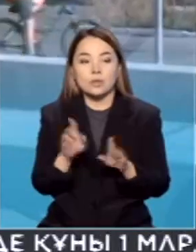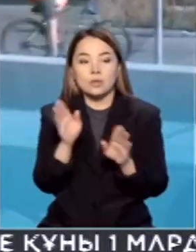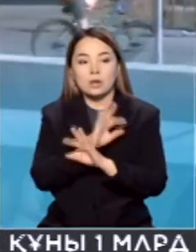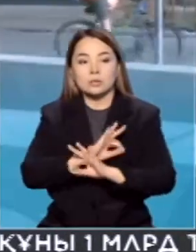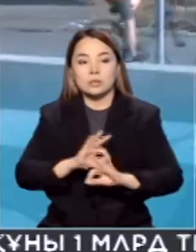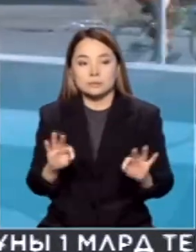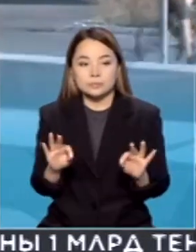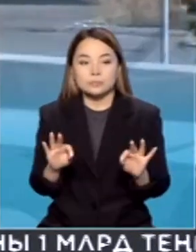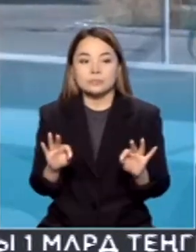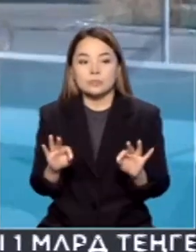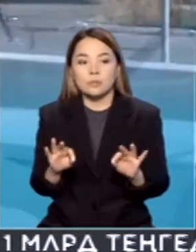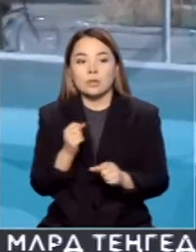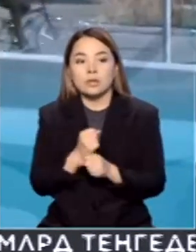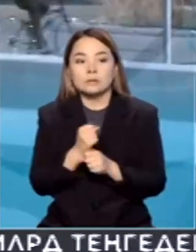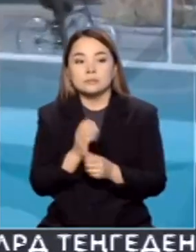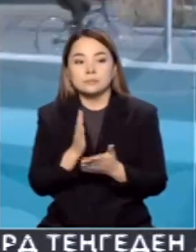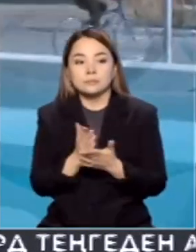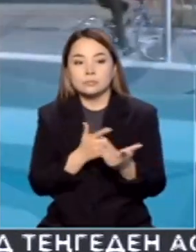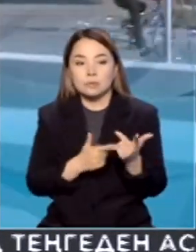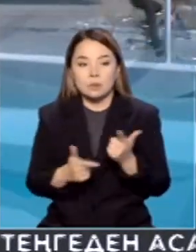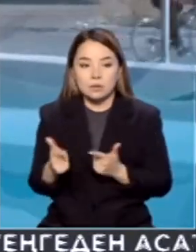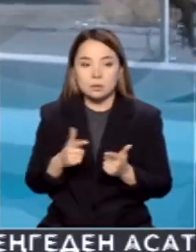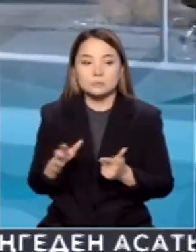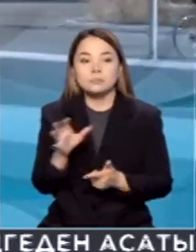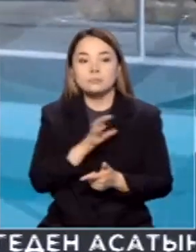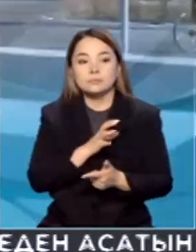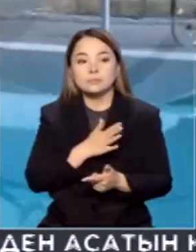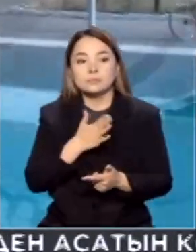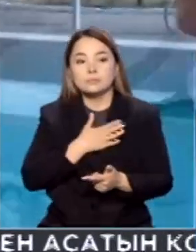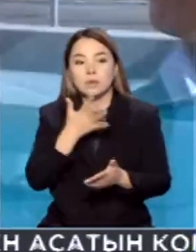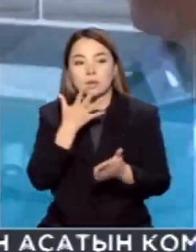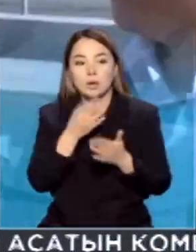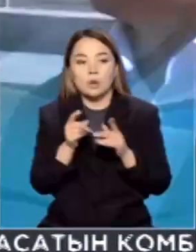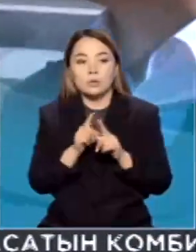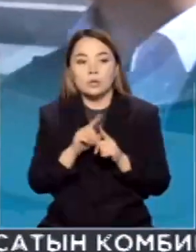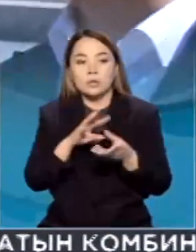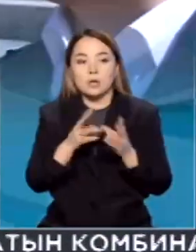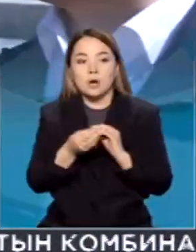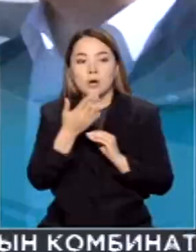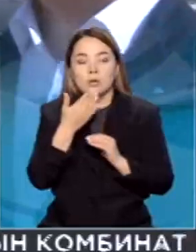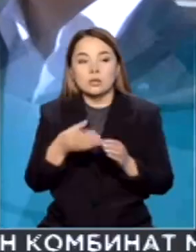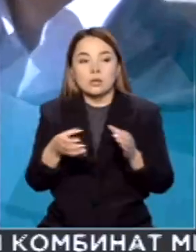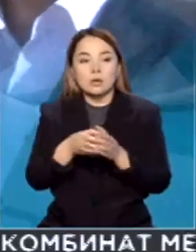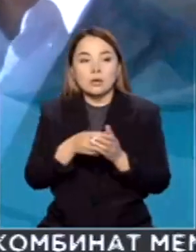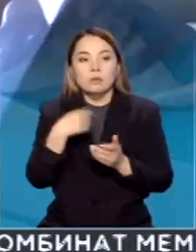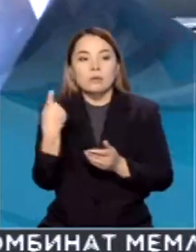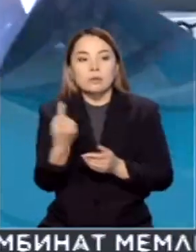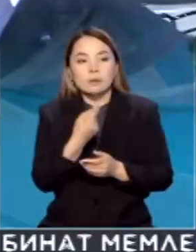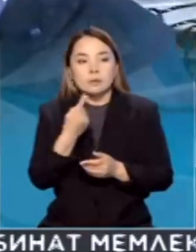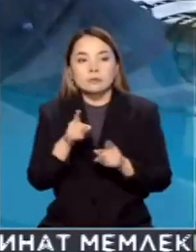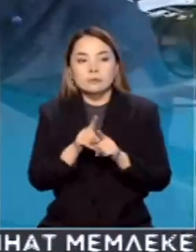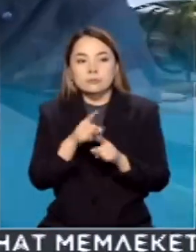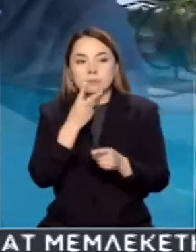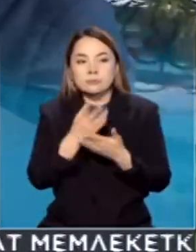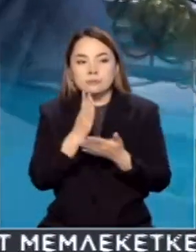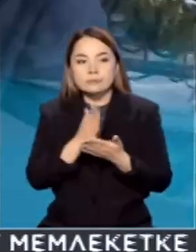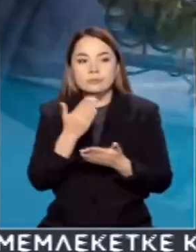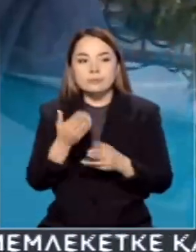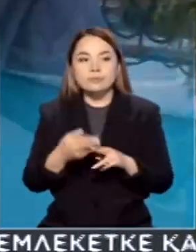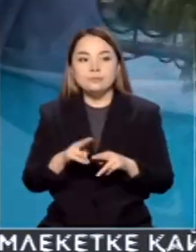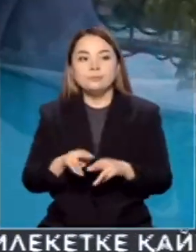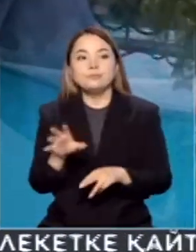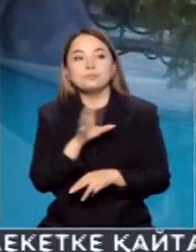ауарайда жасап жатырмыз. Осындай байлықтарымызды біз, яғни, жалпы ұлттық бірлігімізді біз жастарымызға жеткізуіміз керек.